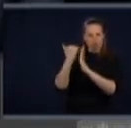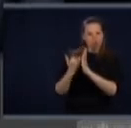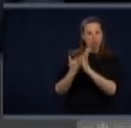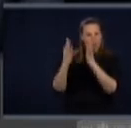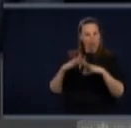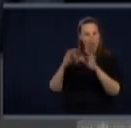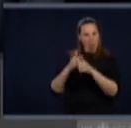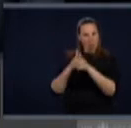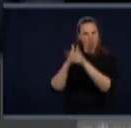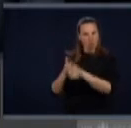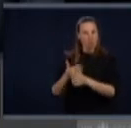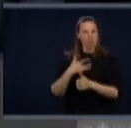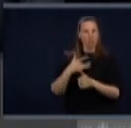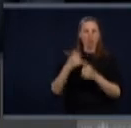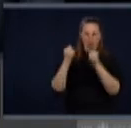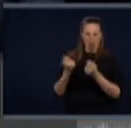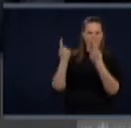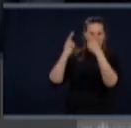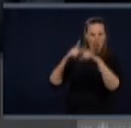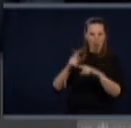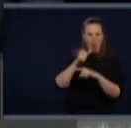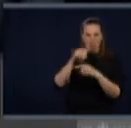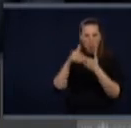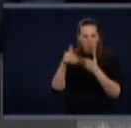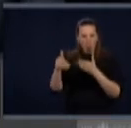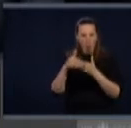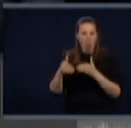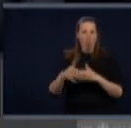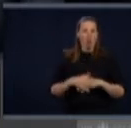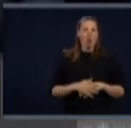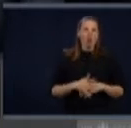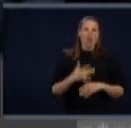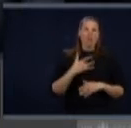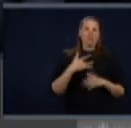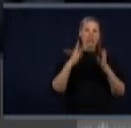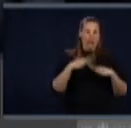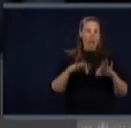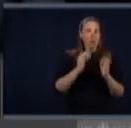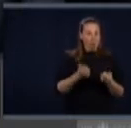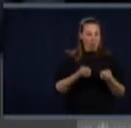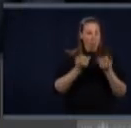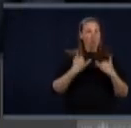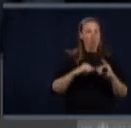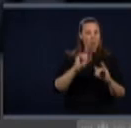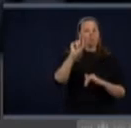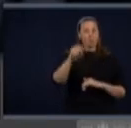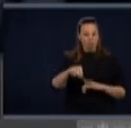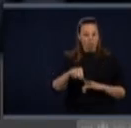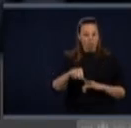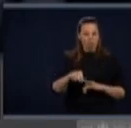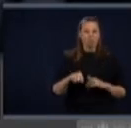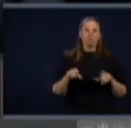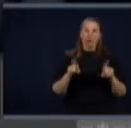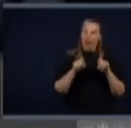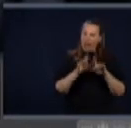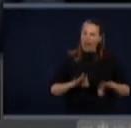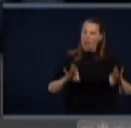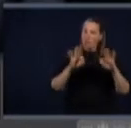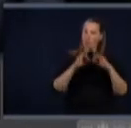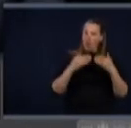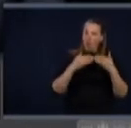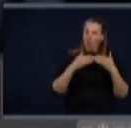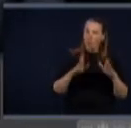devrait être capable de s'entendre. Donc, oui, il faut être prudent. Il faut réouvrir